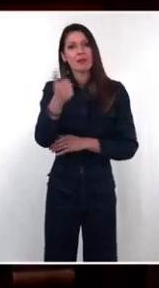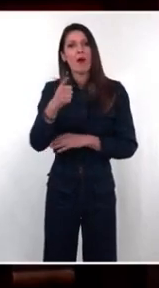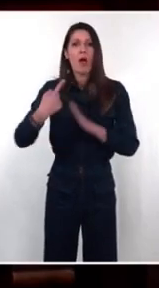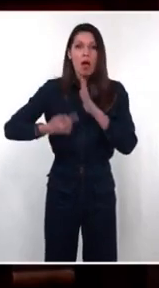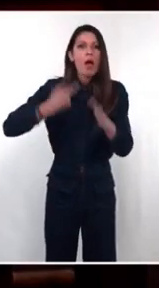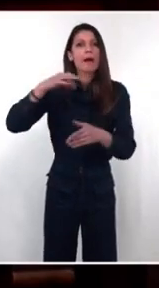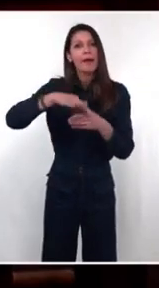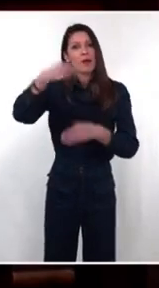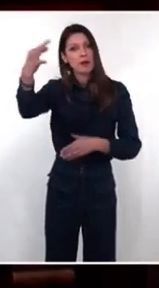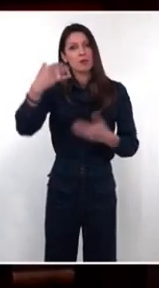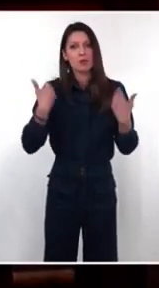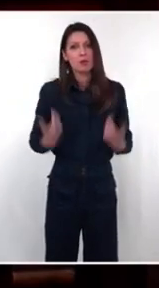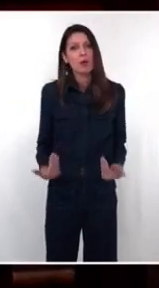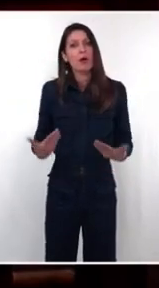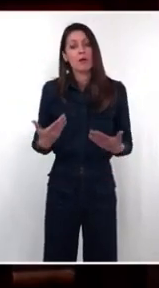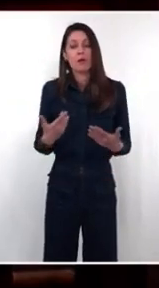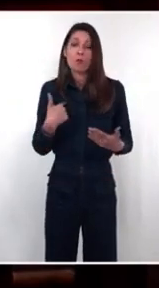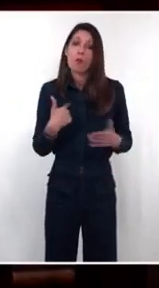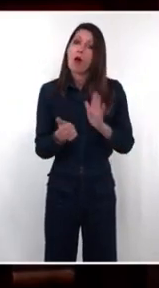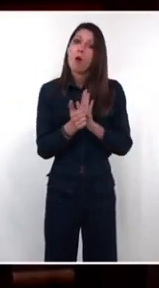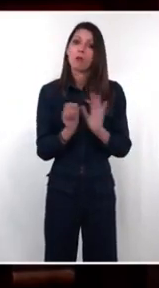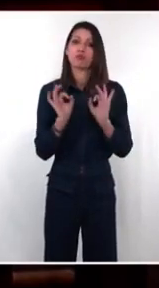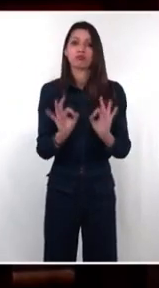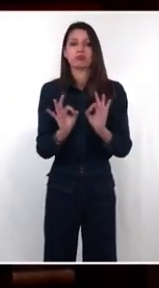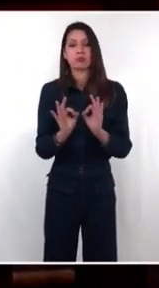bonne personne pour en parler à ce moment-là précis.